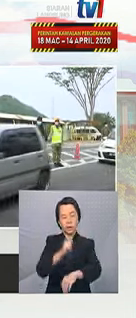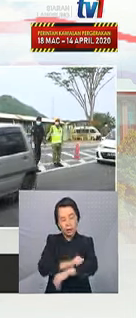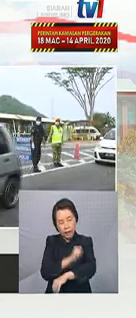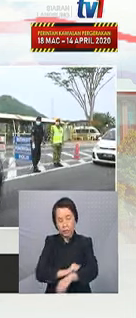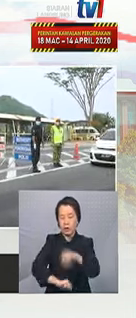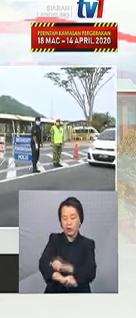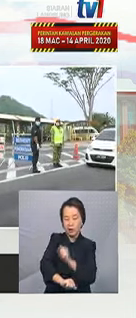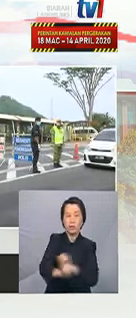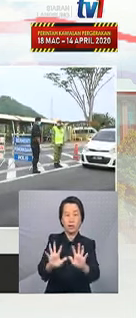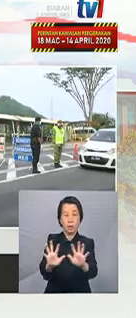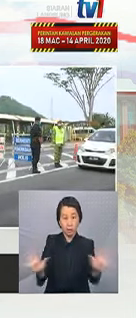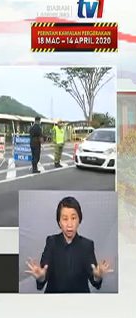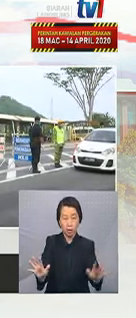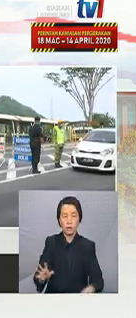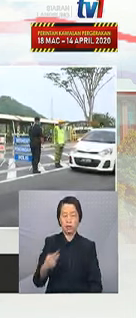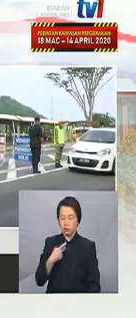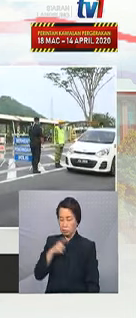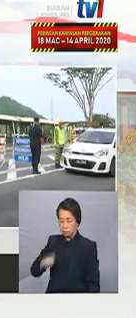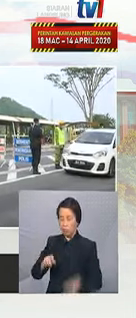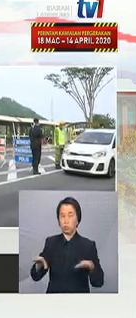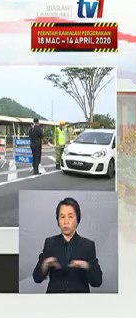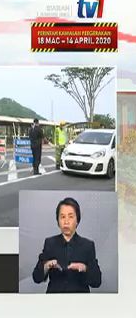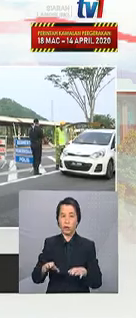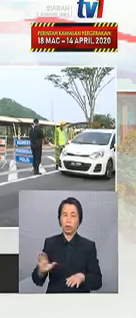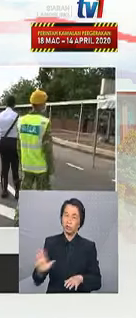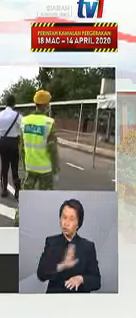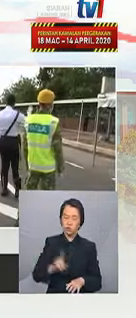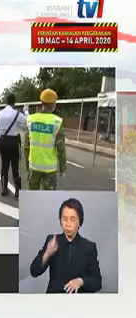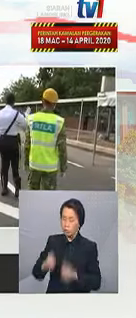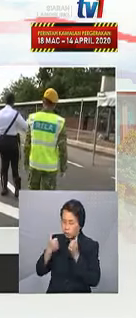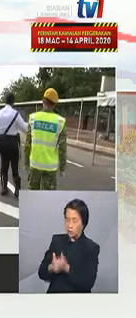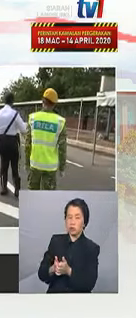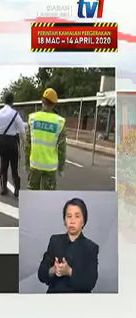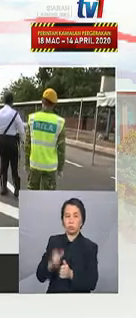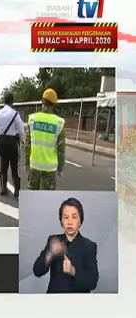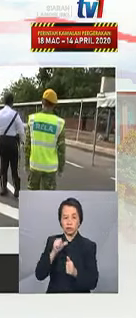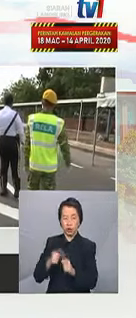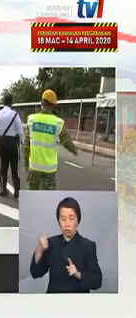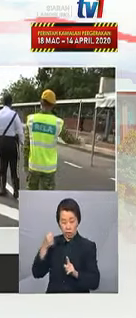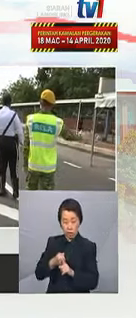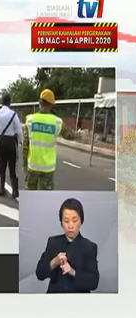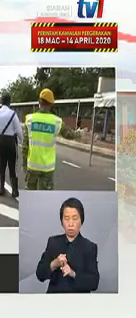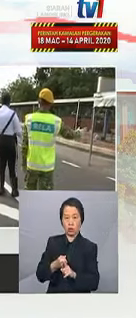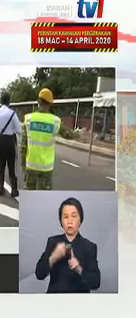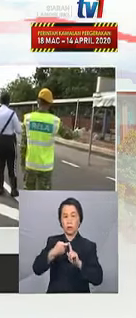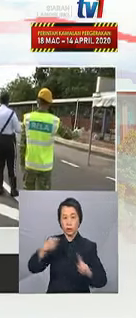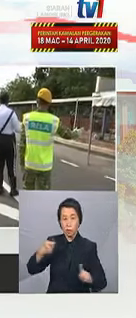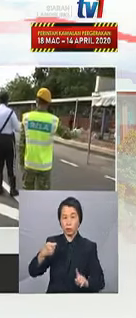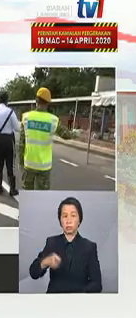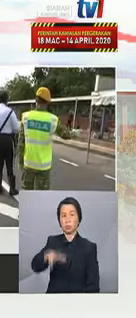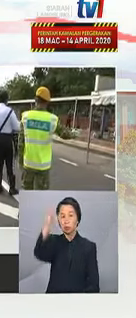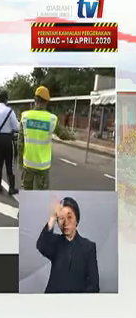mereka. Yang perlu kita lakukan hanyalah patuh kepada setiap arahan yang dikeluarkan